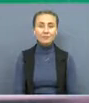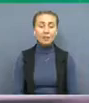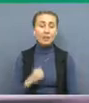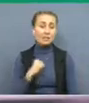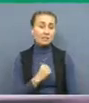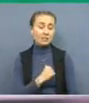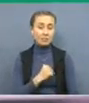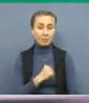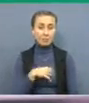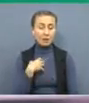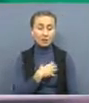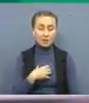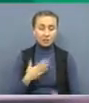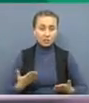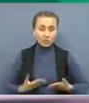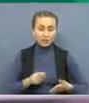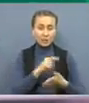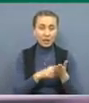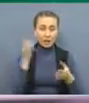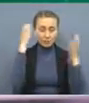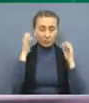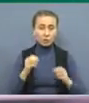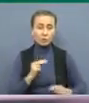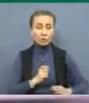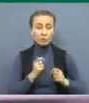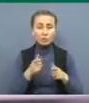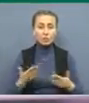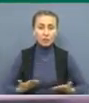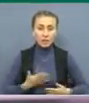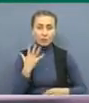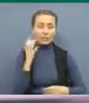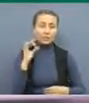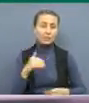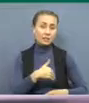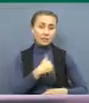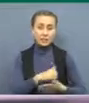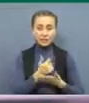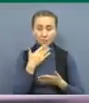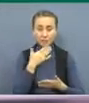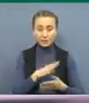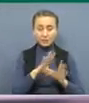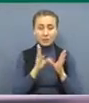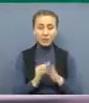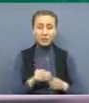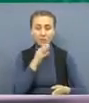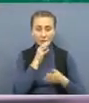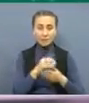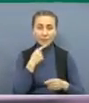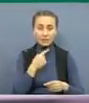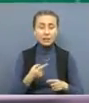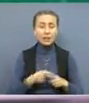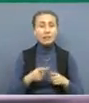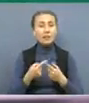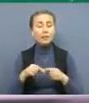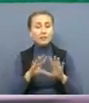Самые актуальные жизненные вопросы – образование, трудоустройство, жилье. 5 социальных инициатив Елбасы комплексно затрагивают все эти аспекты.